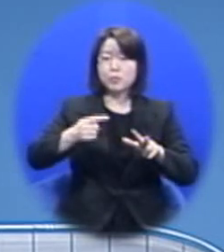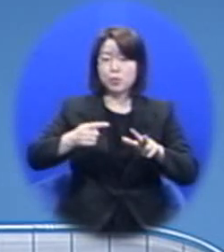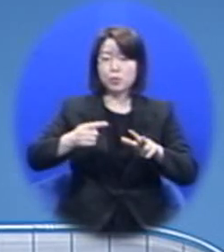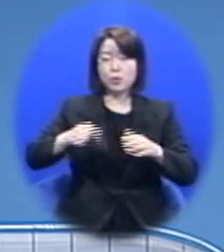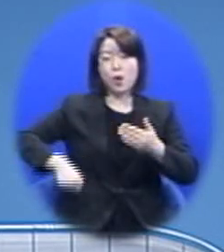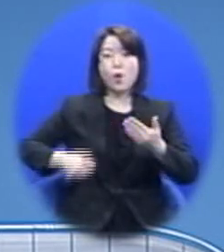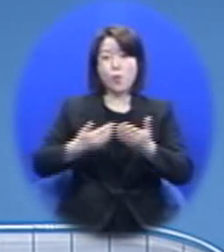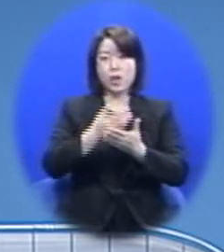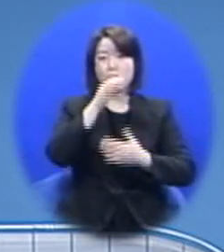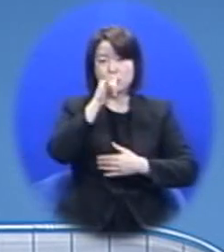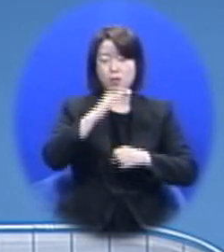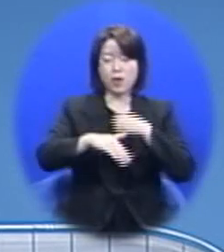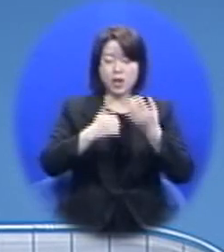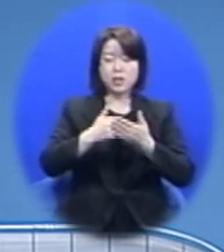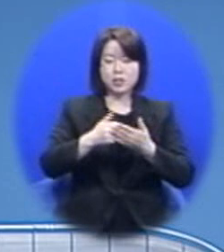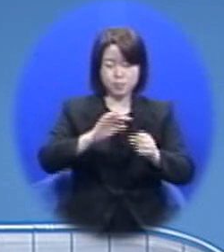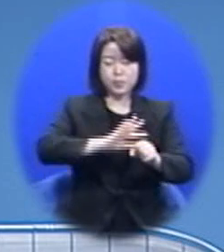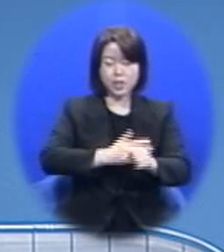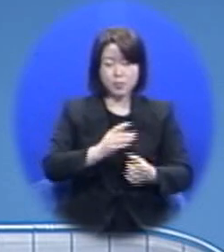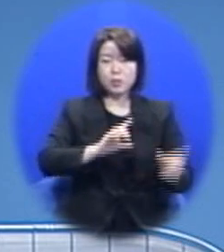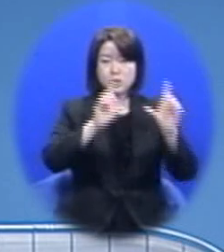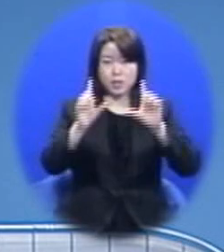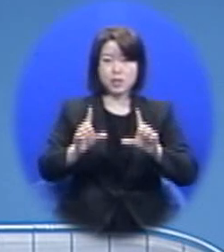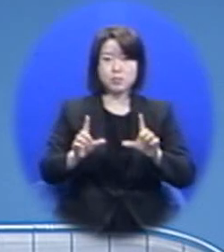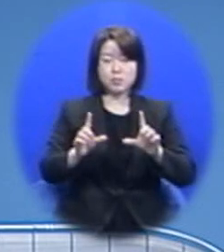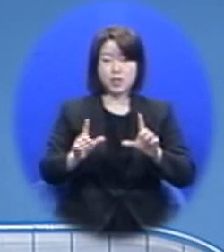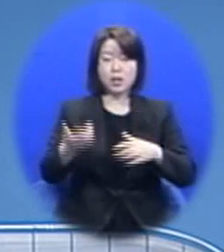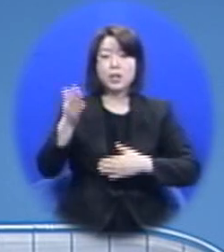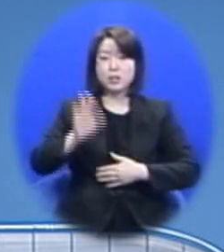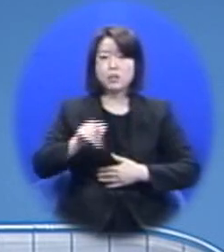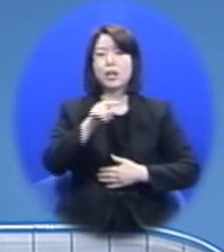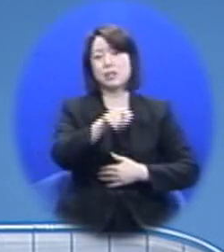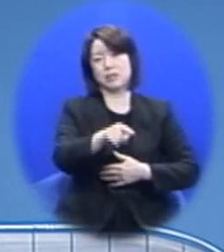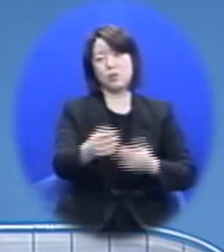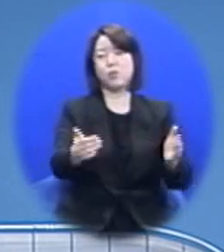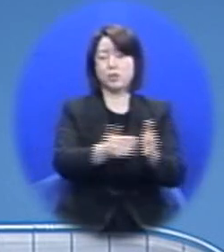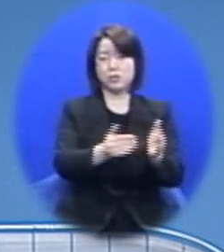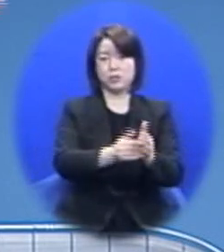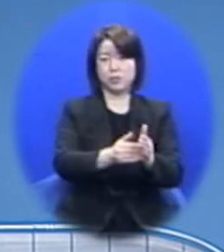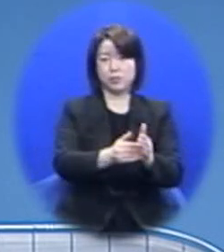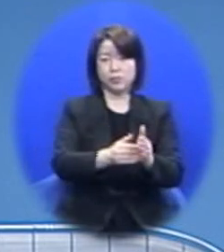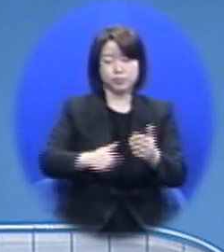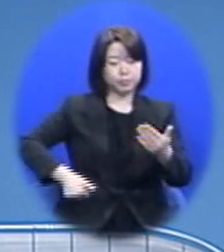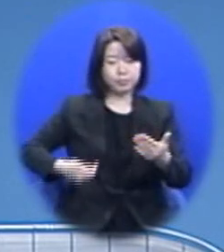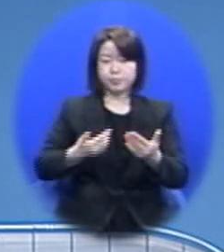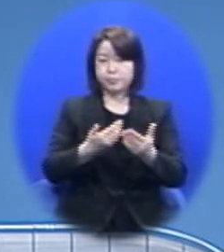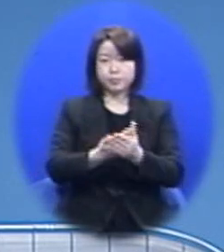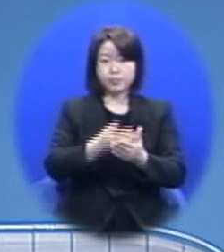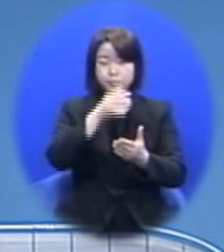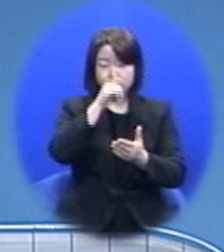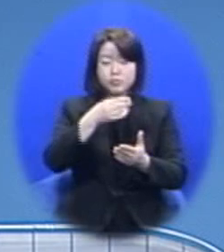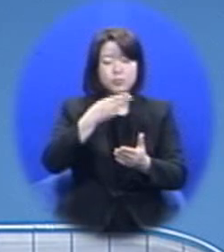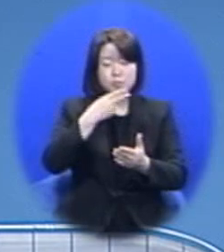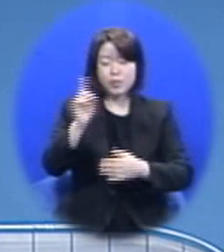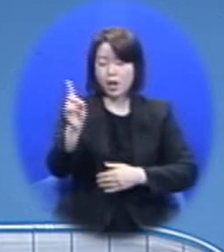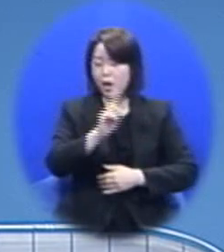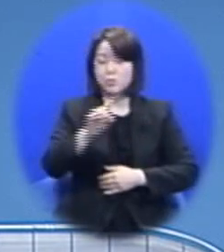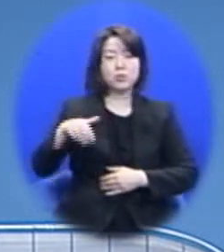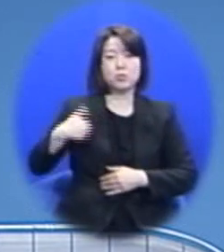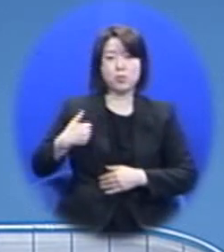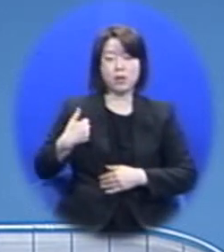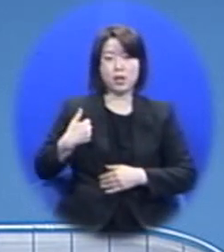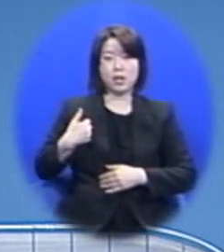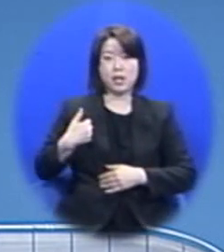잘못 살았습니다. 그런데 그걸로 끝이에요. 회개했는지 안 했는지 아무도 몰라.